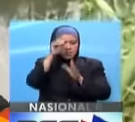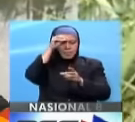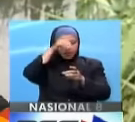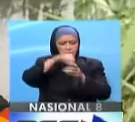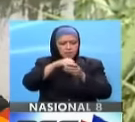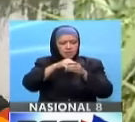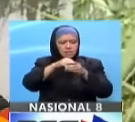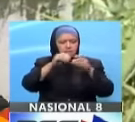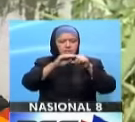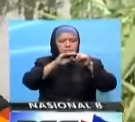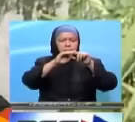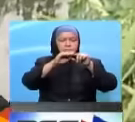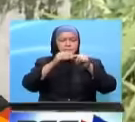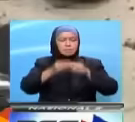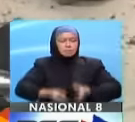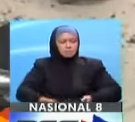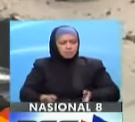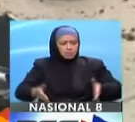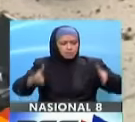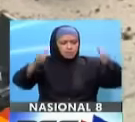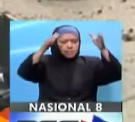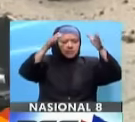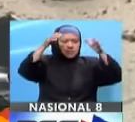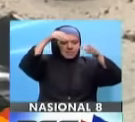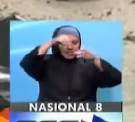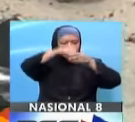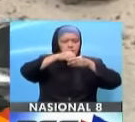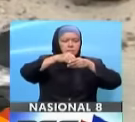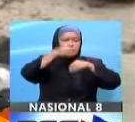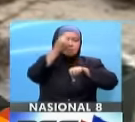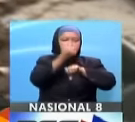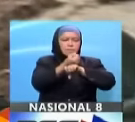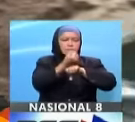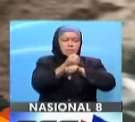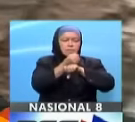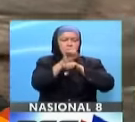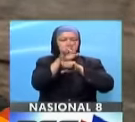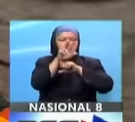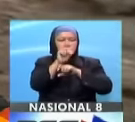di persiaran Subang Mewah, Subang Jaya, Rabu lepas.